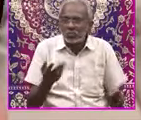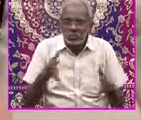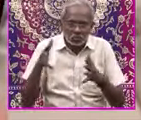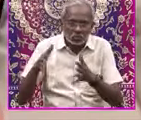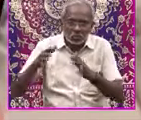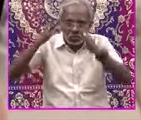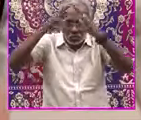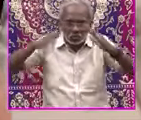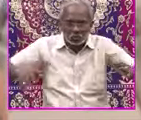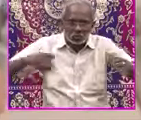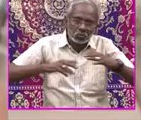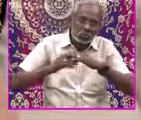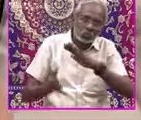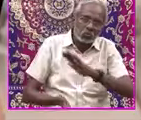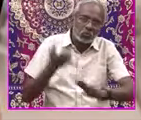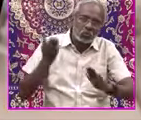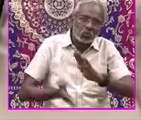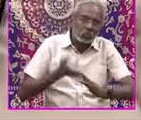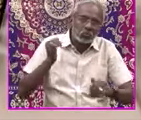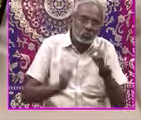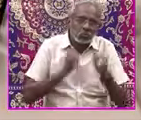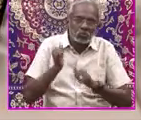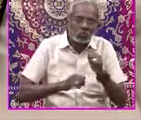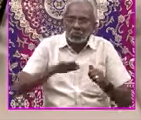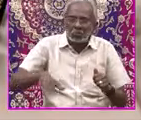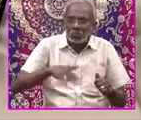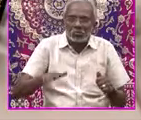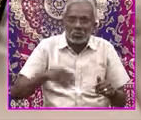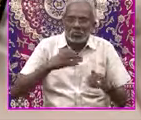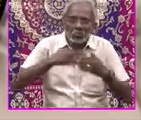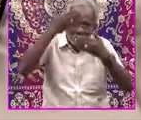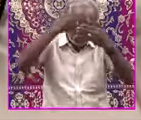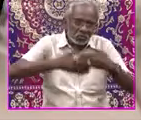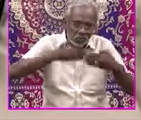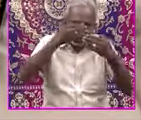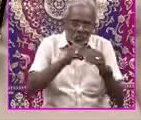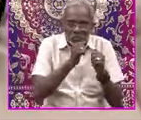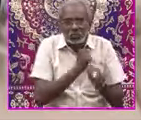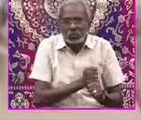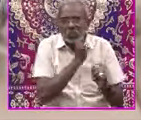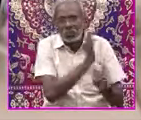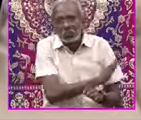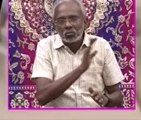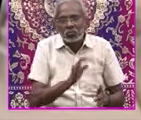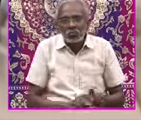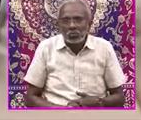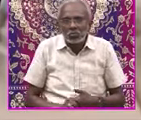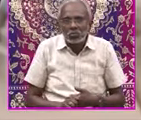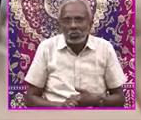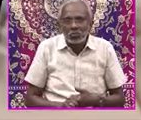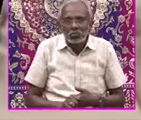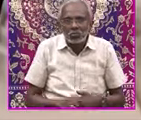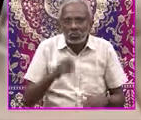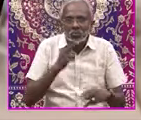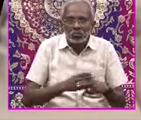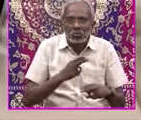தப்பி ஓடுறாங்க. எங்கெங்கெல்லாம் மறையத்துக்கு இடம் கிடைக்குதோ அந்த இடத்தையெல்லாம் தேடி நடுங்கி ஒடுங்கி ஓடுறாங்க. மீண்டும் கவனியுங்கள்